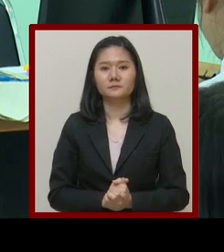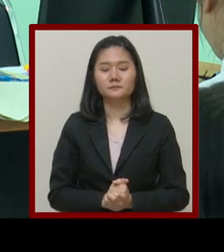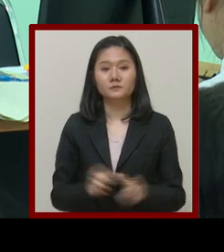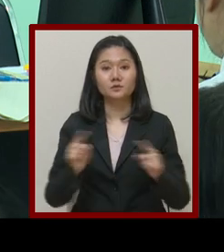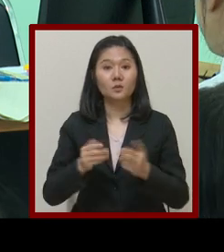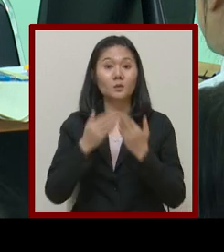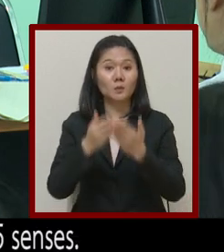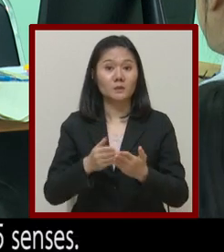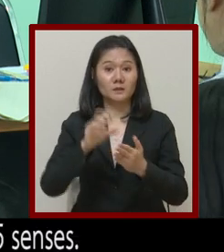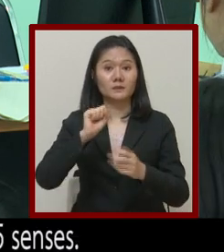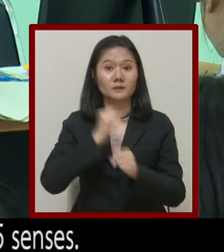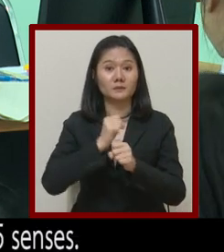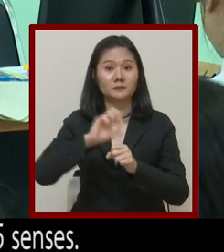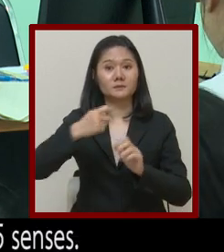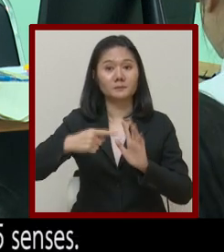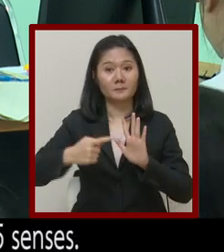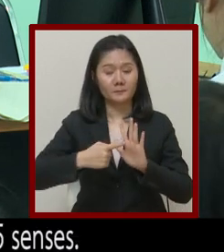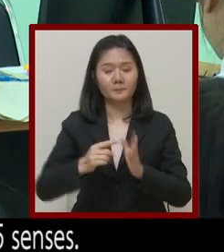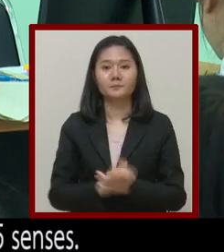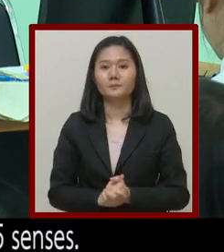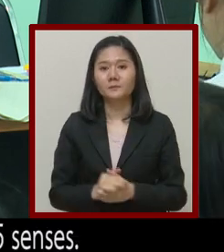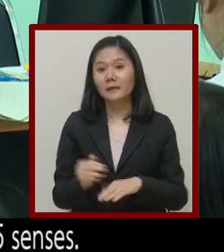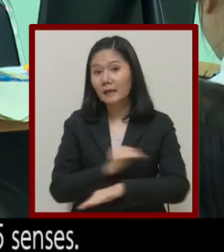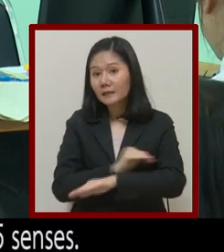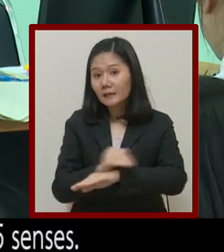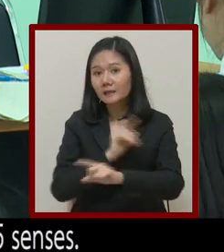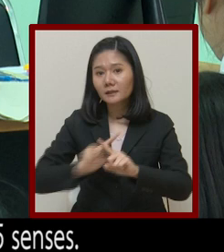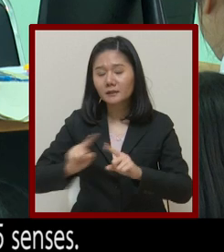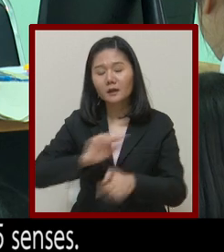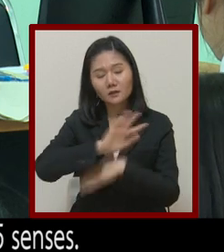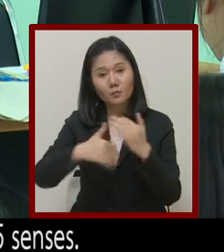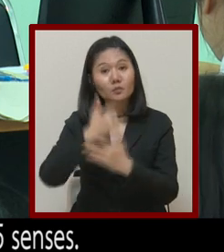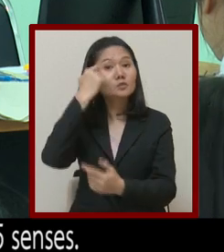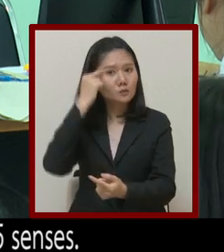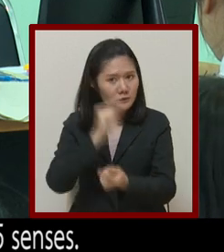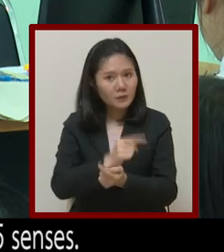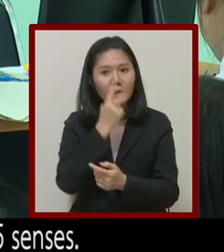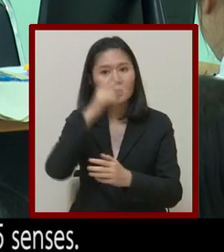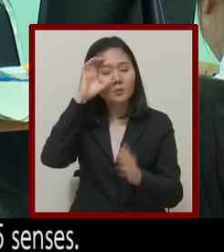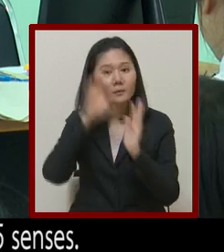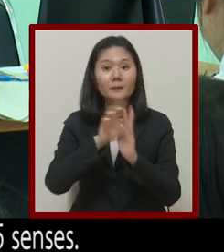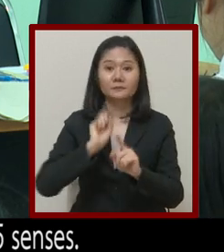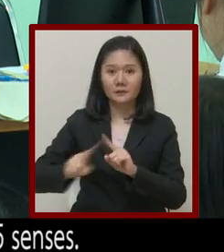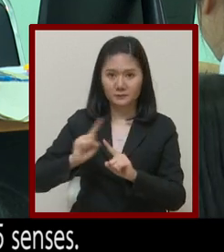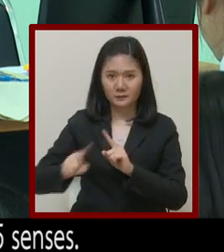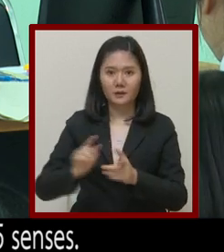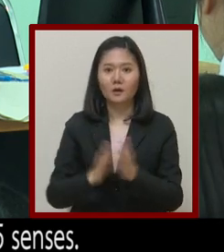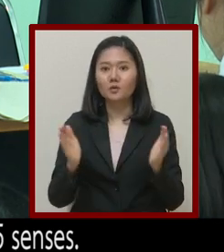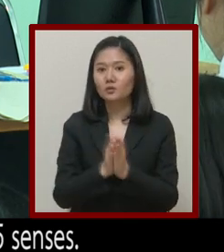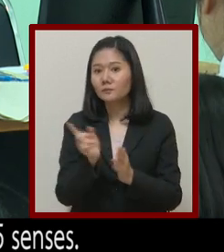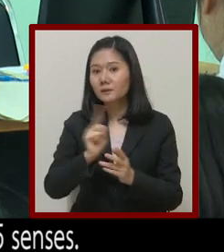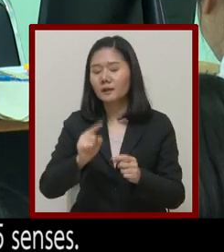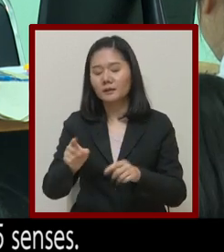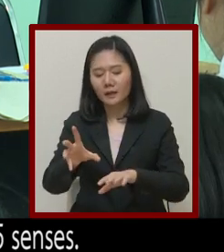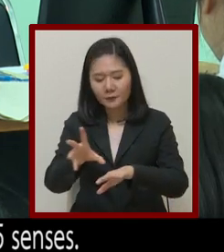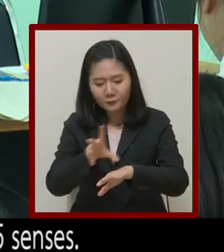Cruise Ship Spa นะคะซึ่งพวกเราก็ได้ทำความรู้จักแล้วก็ได้เห็นภาพแล้วก็รวมถึงการ